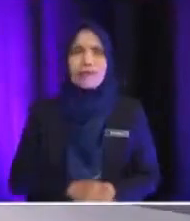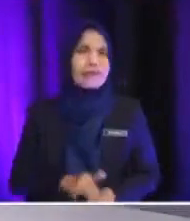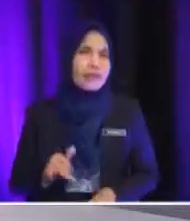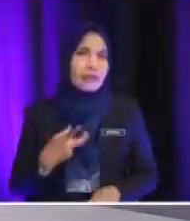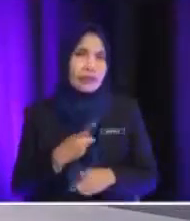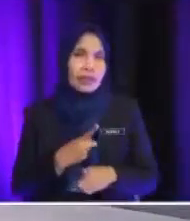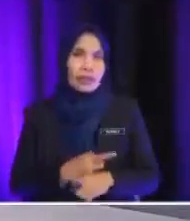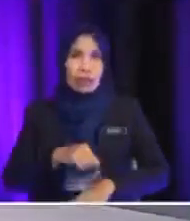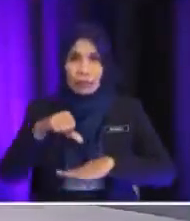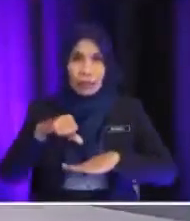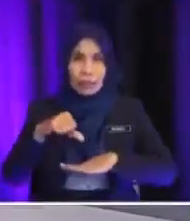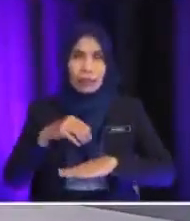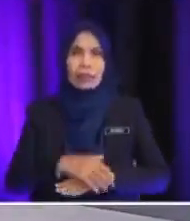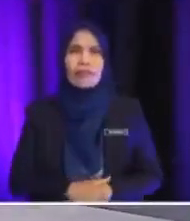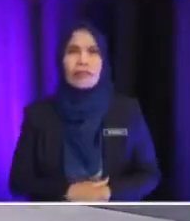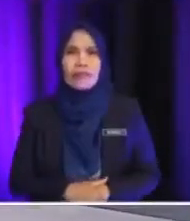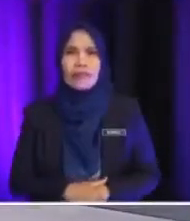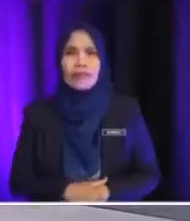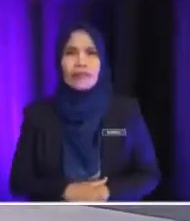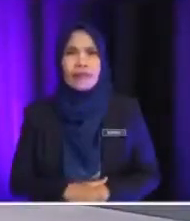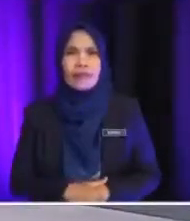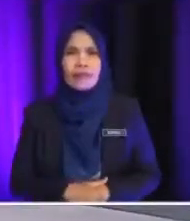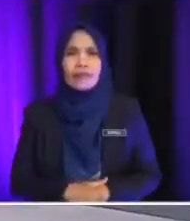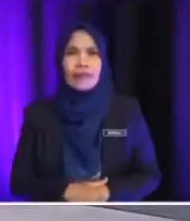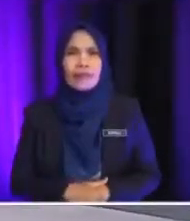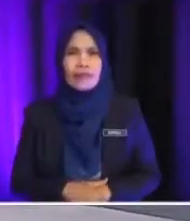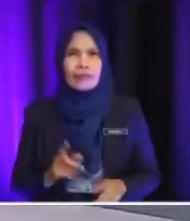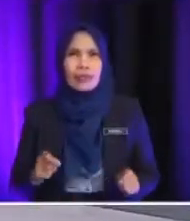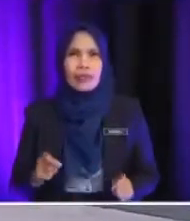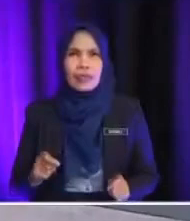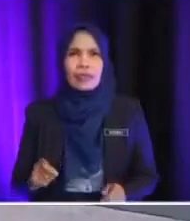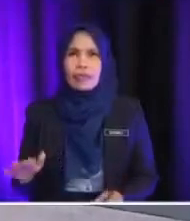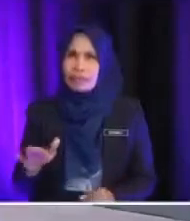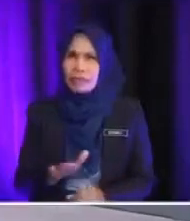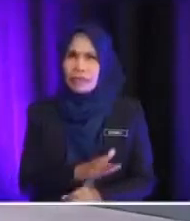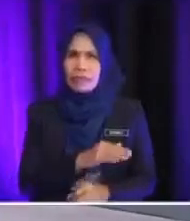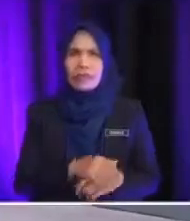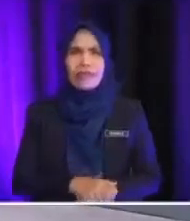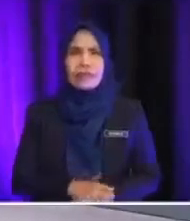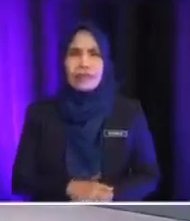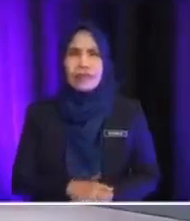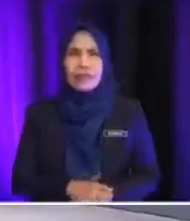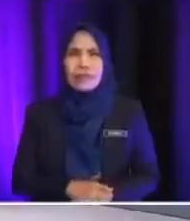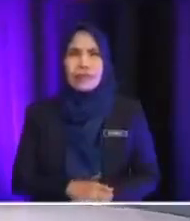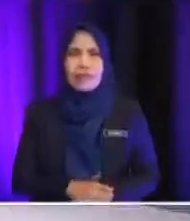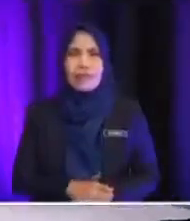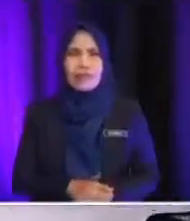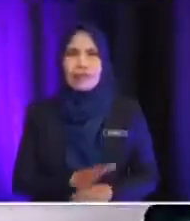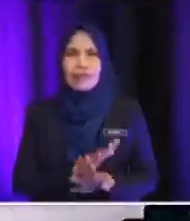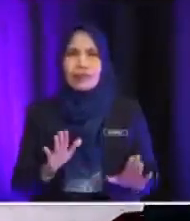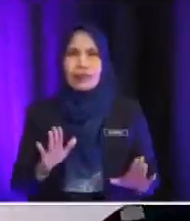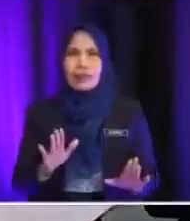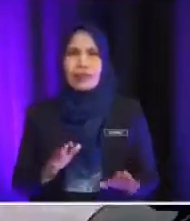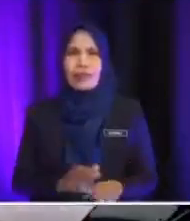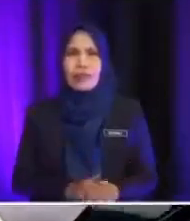sos ni kita mesti memenuhi paras. Ya, betul. Tapi jangan menimbun sangat. Jangan menimbun dan jangan juga